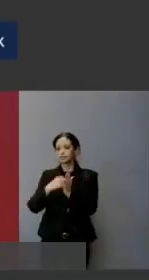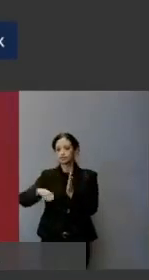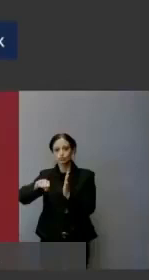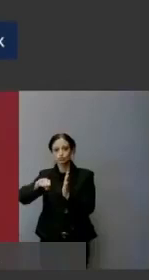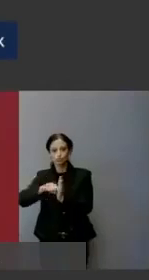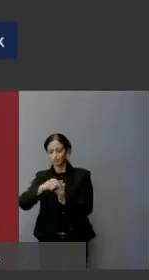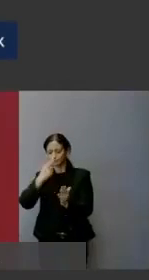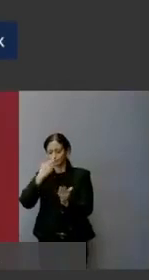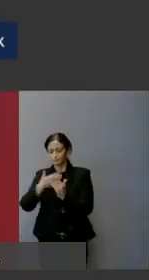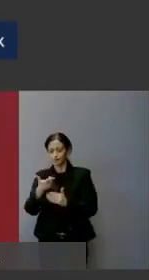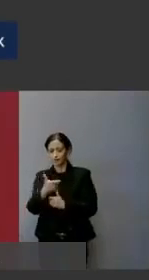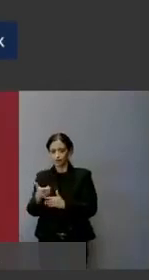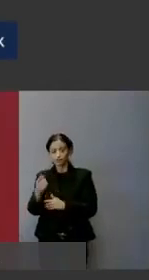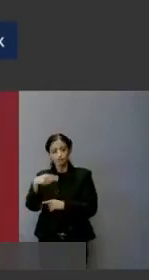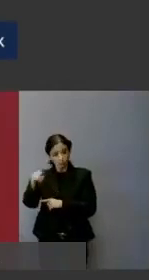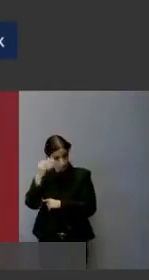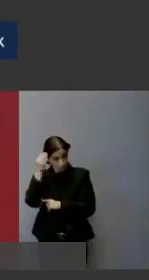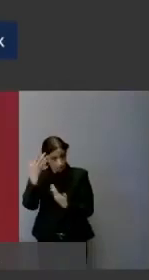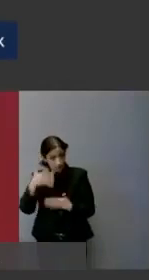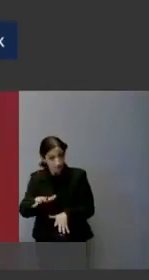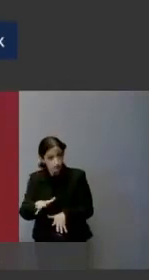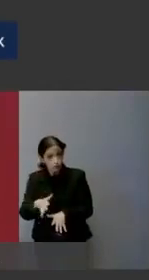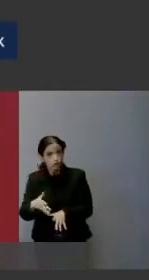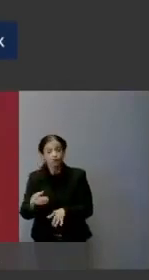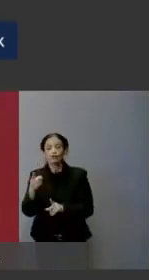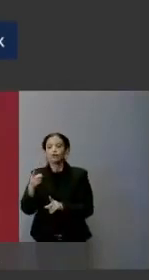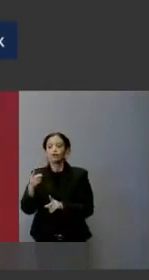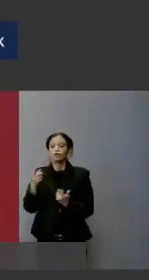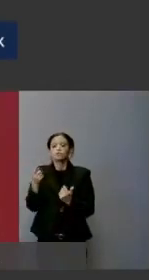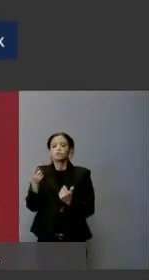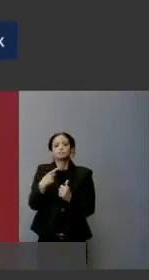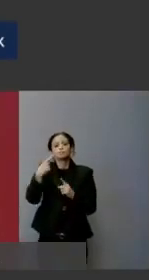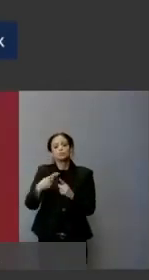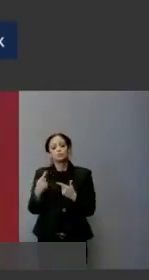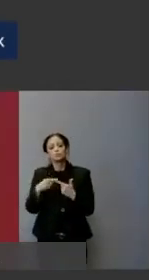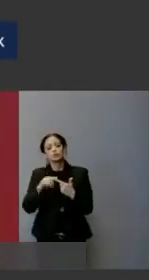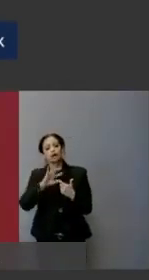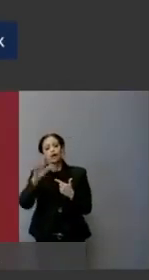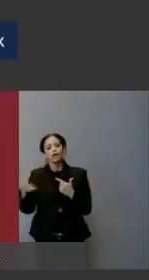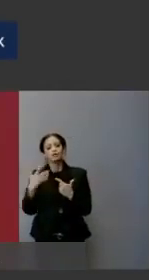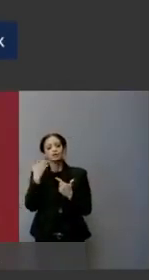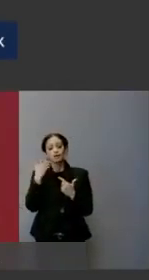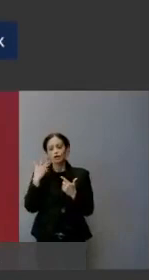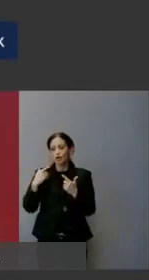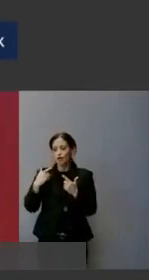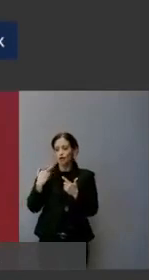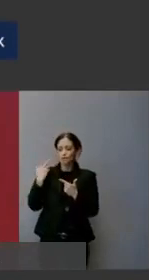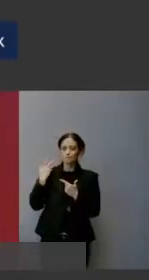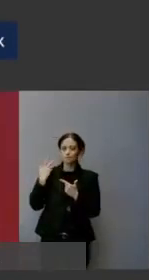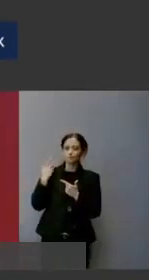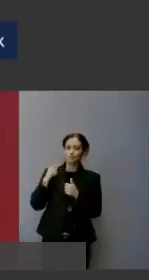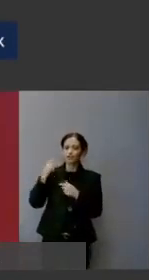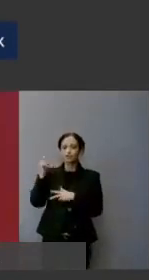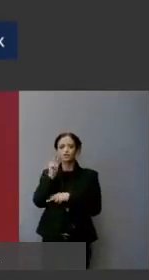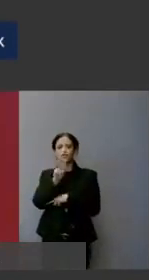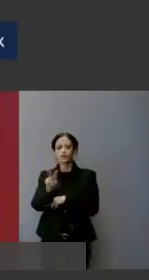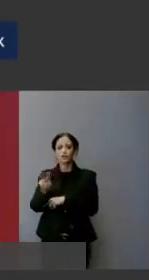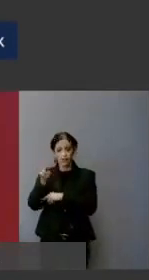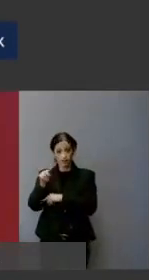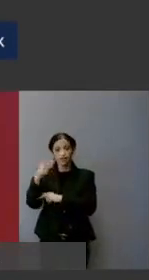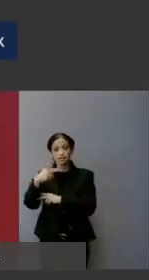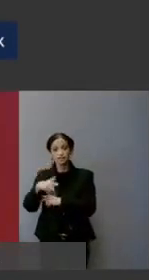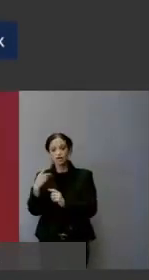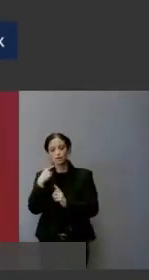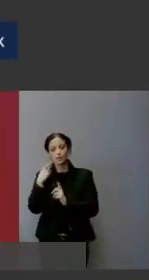quant'altro avete preso in considerazione le le osservazioni della sopraintendenza in questo percorso